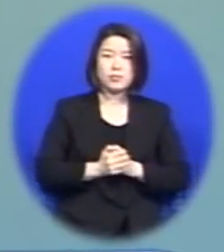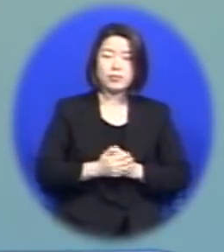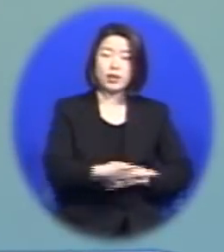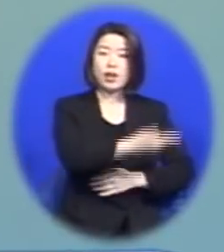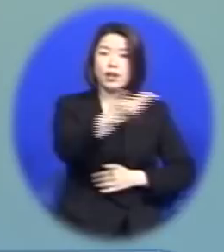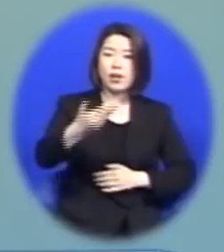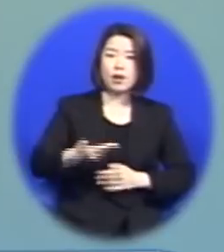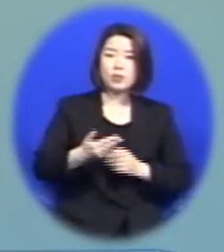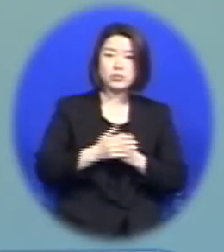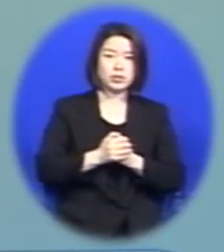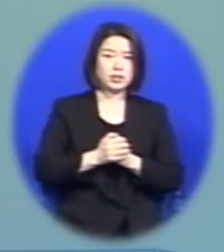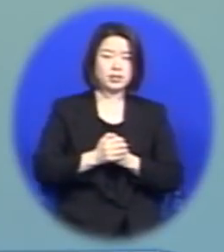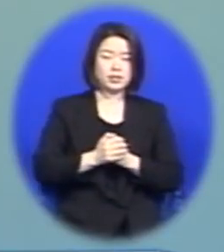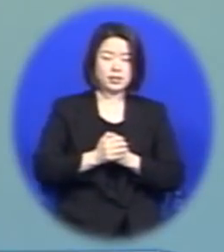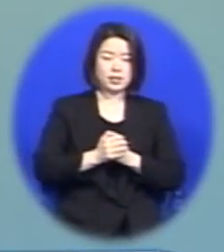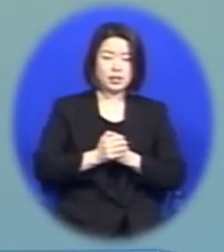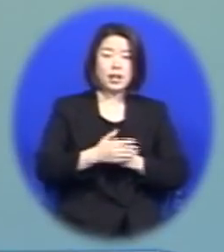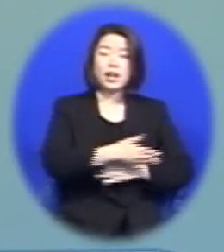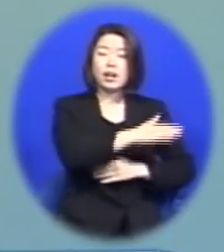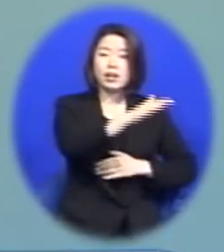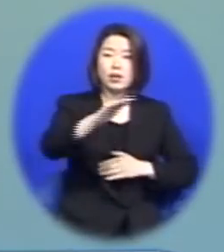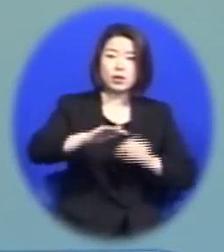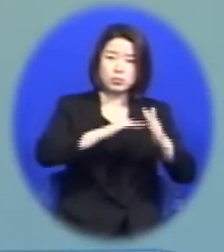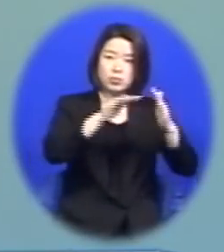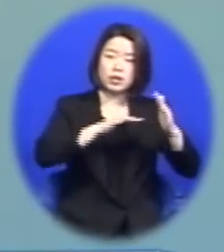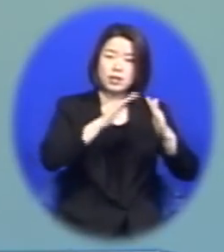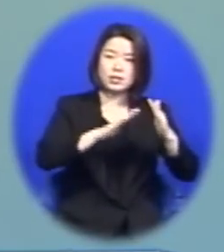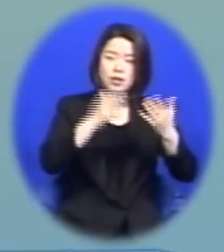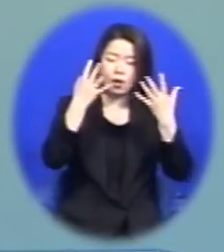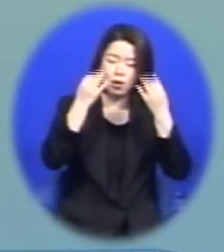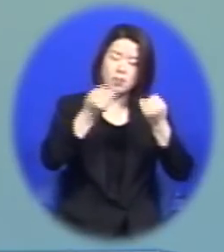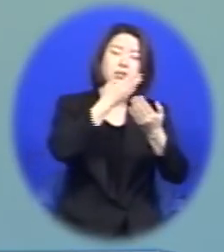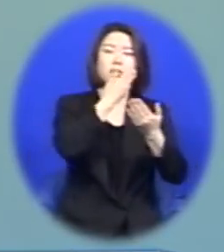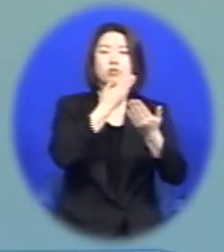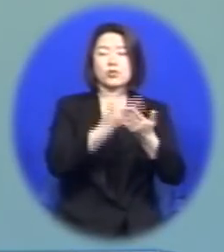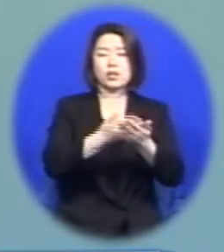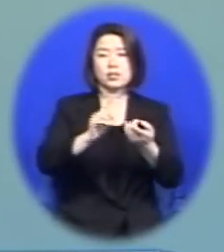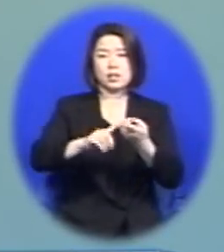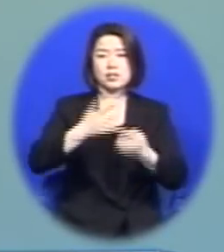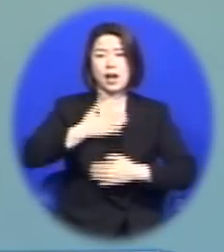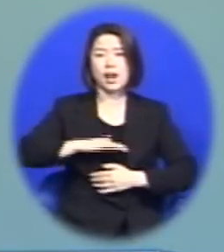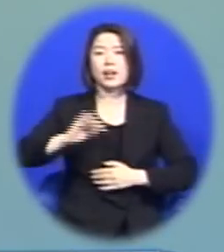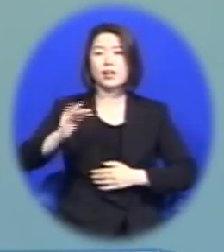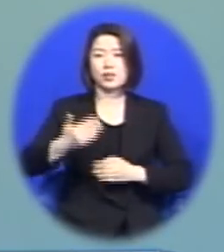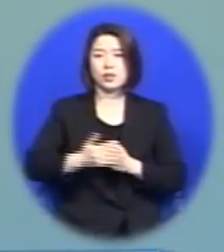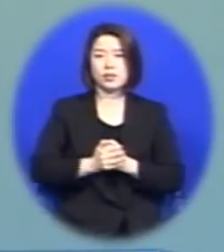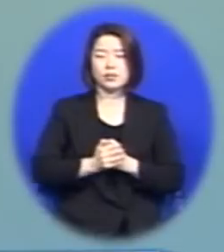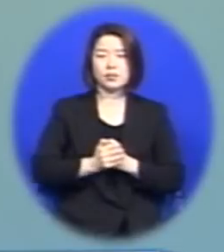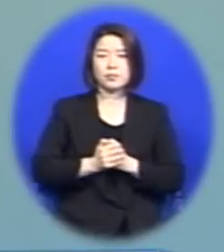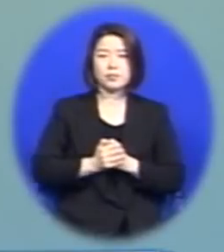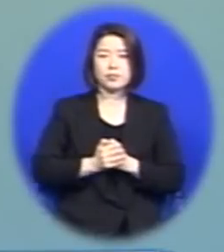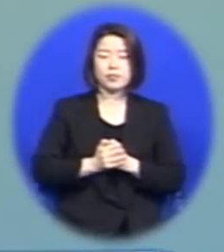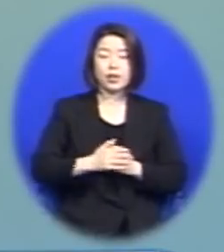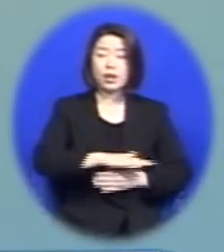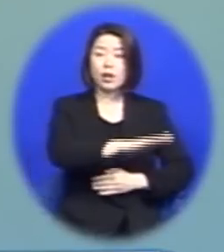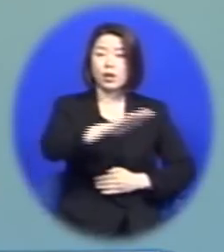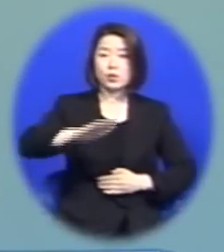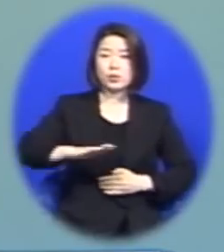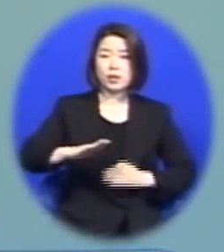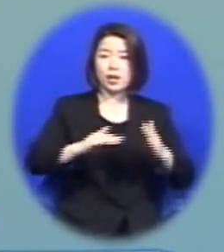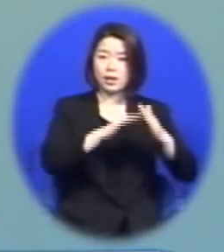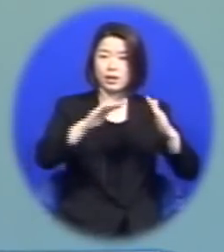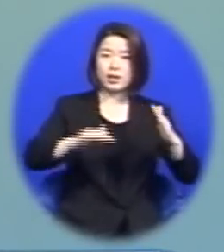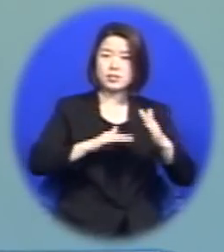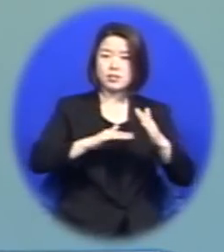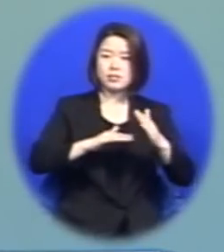여러분 여러분이 여러분의 가정이 얼마나 중요한 것인지를 아셔야 합니다 우리가 가정을 소홀히